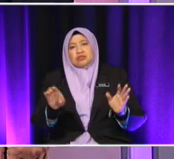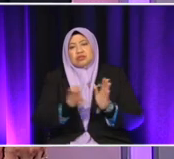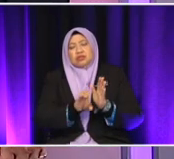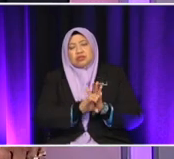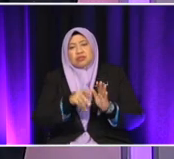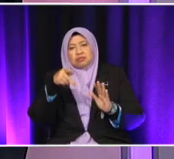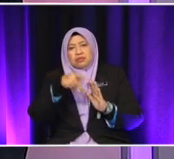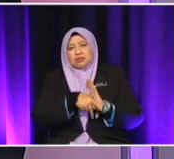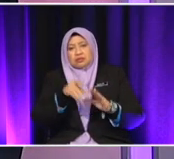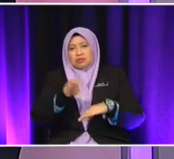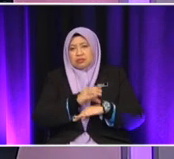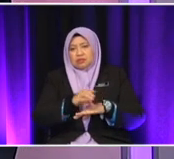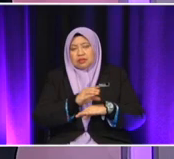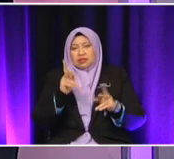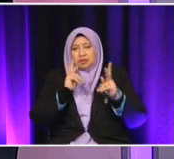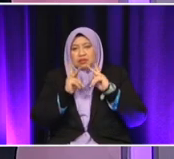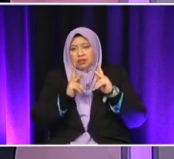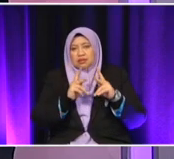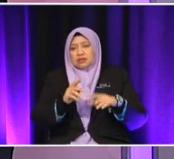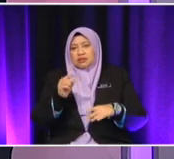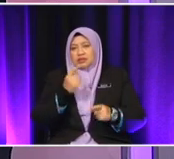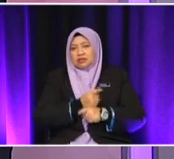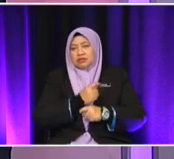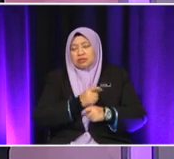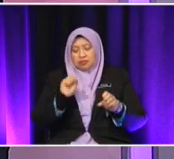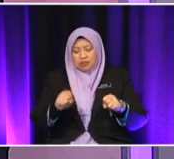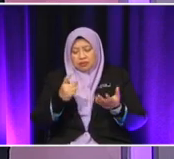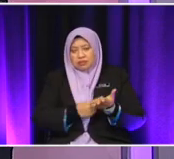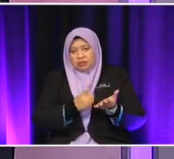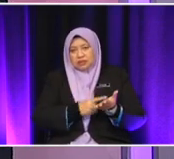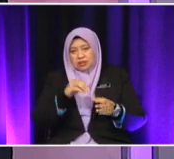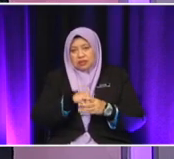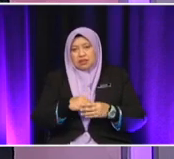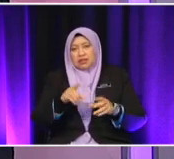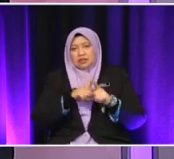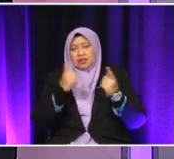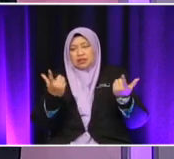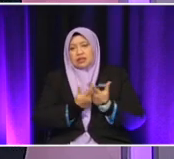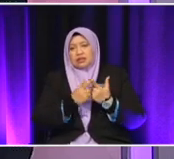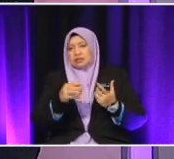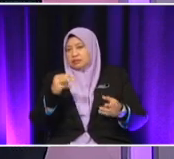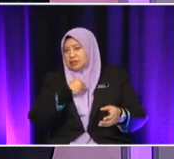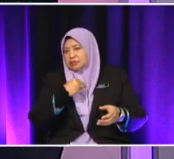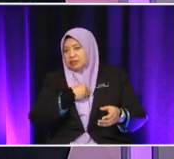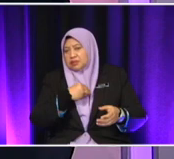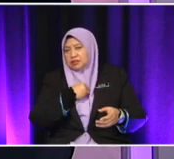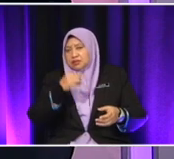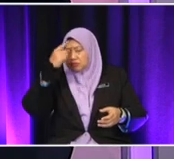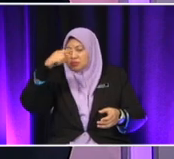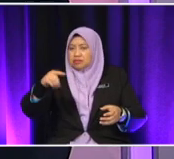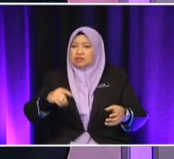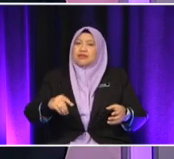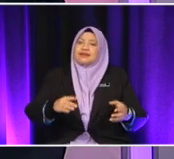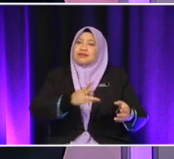dimana murid-murid boleh berbincang dengan detail di dalam kelas masing-masing minta bantuan guru untuk menguasai penggunaan kata tugas